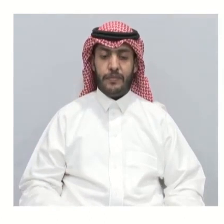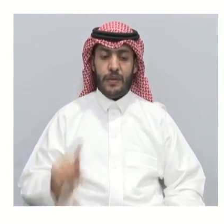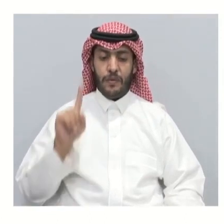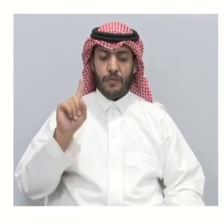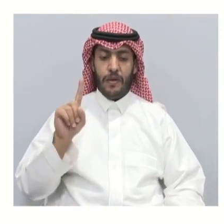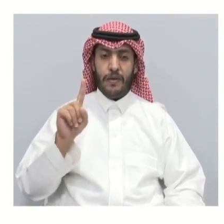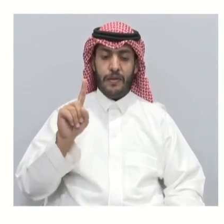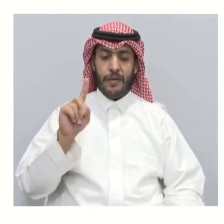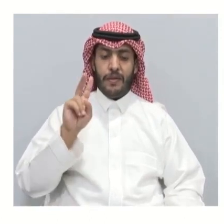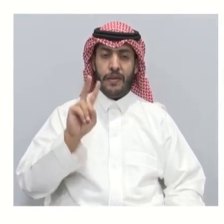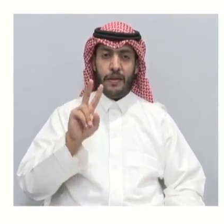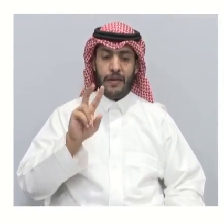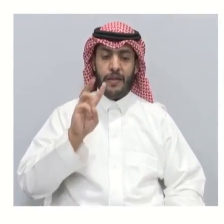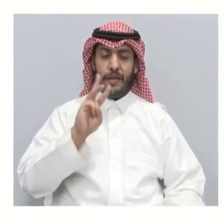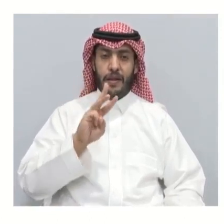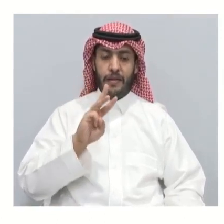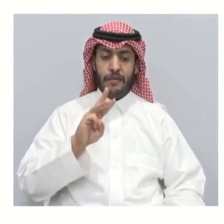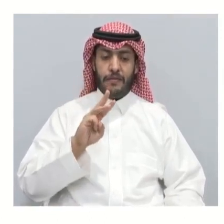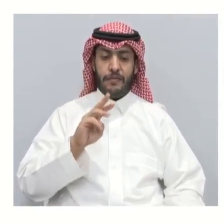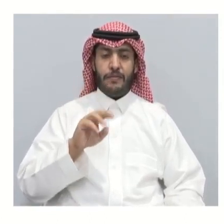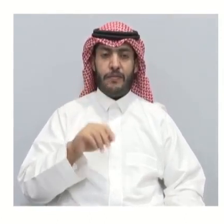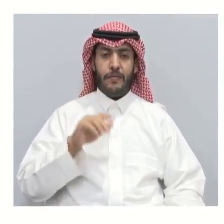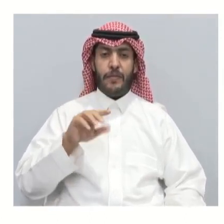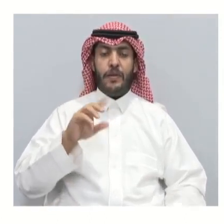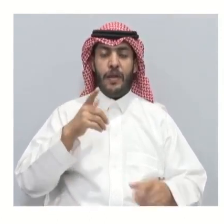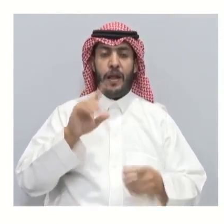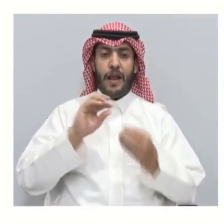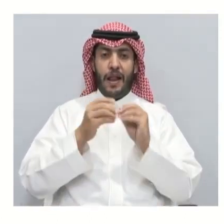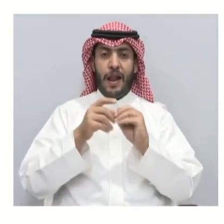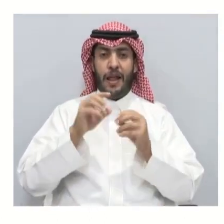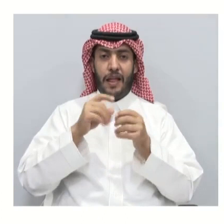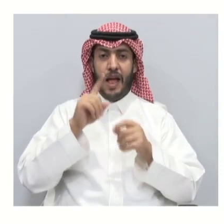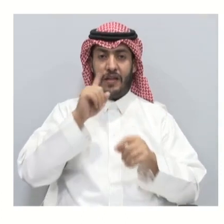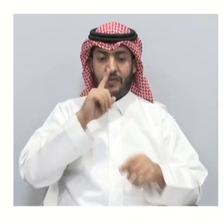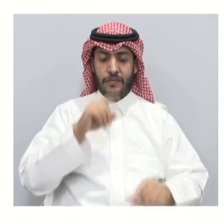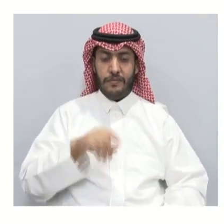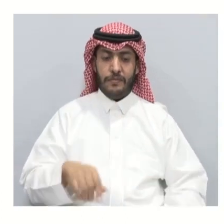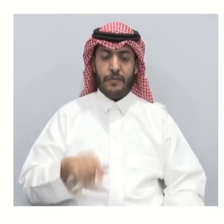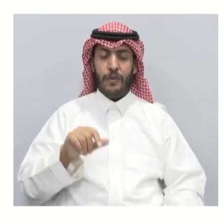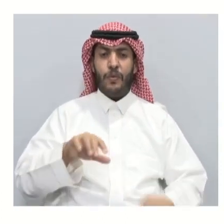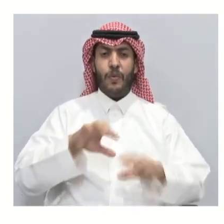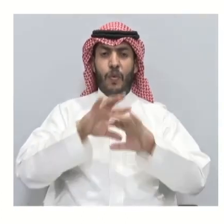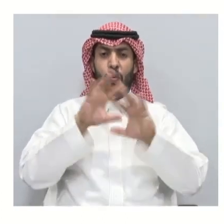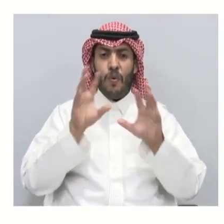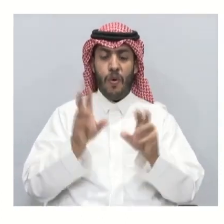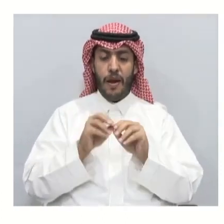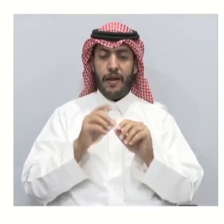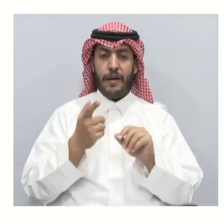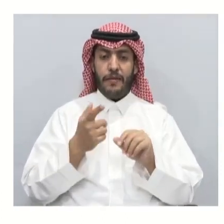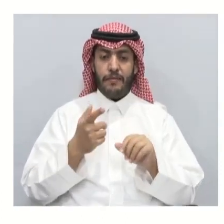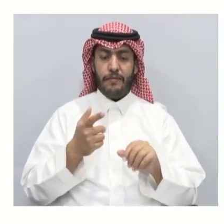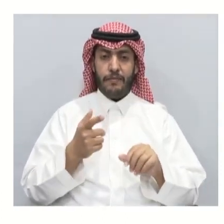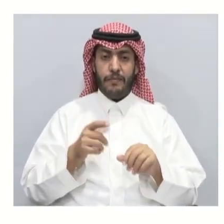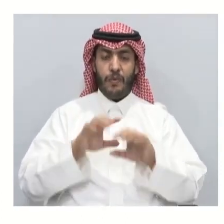واحد اثنان ثلاثه اذا لدينا ثلاث قطع صفراء طيب بارك الله فيكم عدد جميع القطع بارك الله